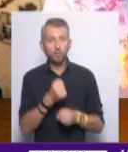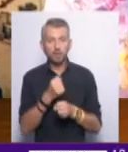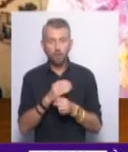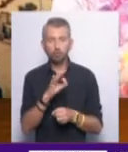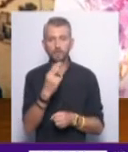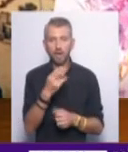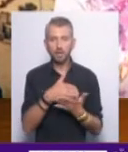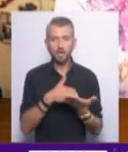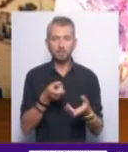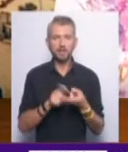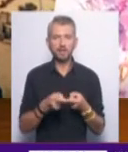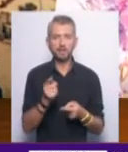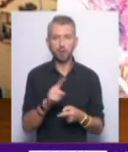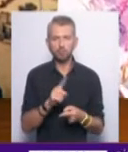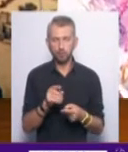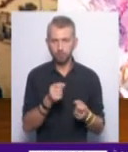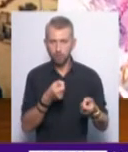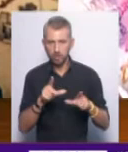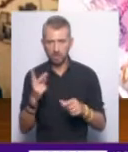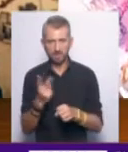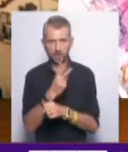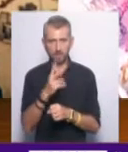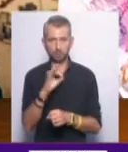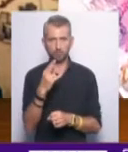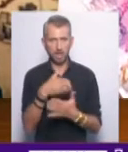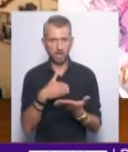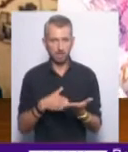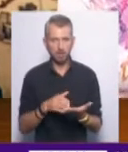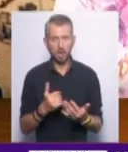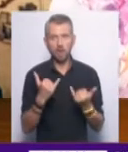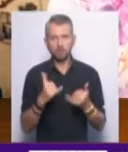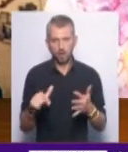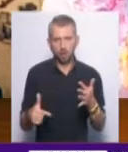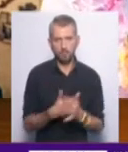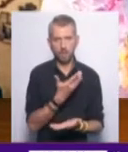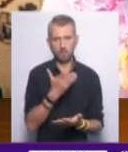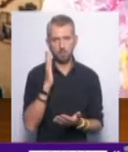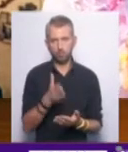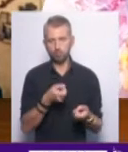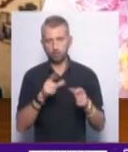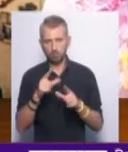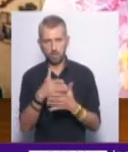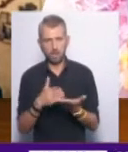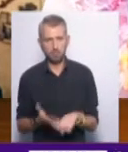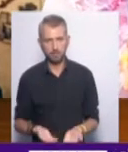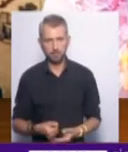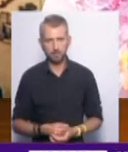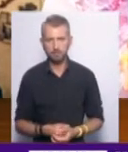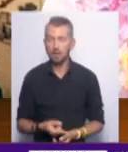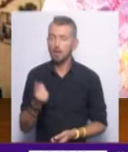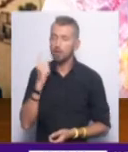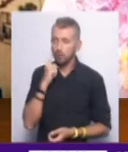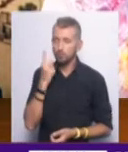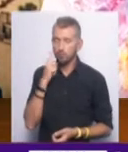хліб в зв'язку з тим, що подорожав два рази соціальний хліб. А зараз тепер опять буде дорожати хліб.